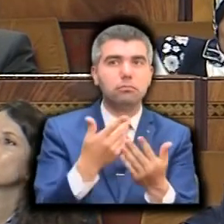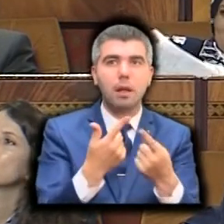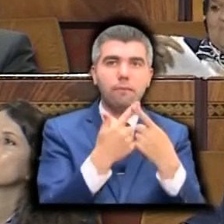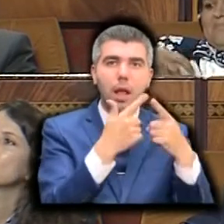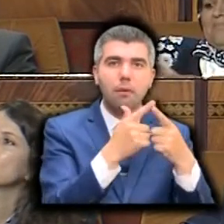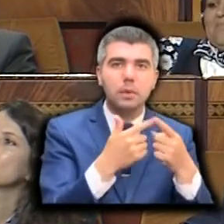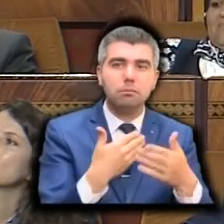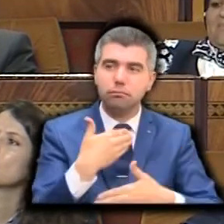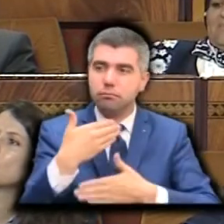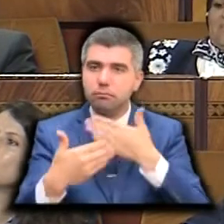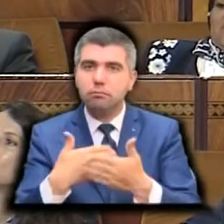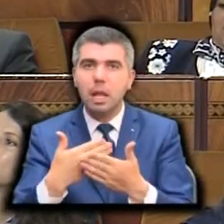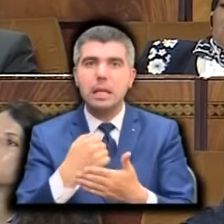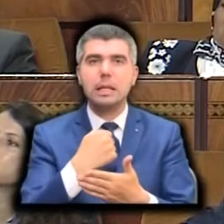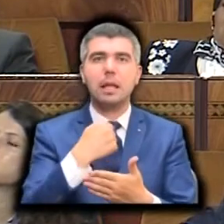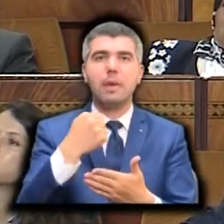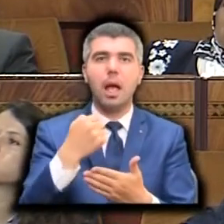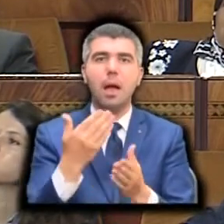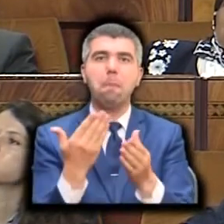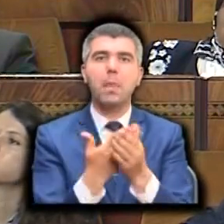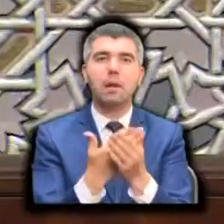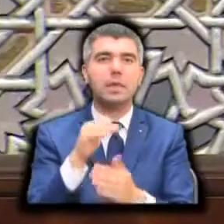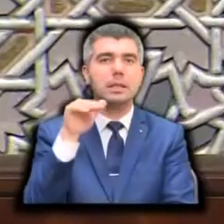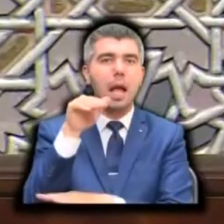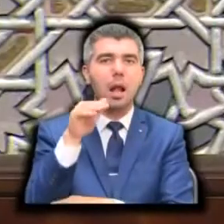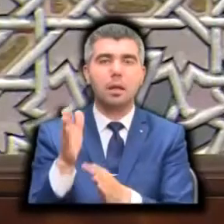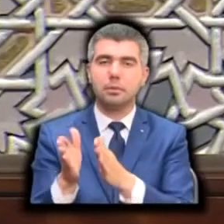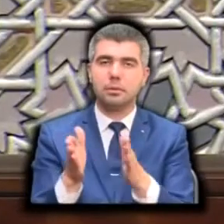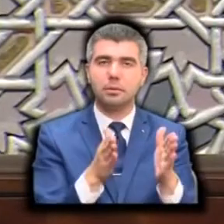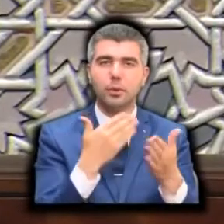الترافع عن وحدتنا الترابية. شكرا سيدي. كما نلتمس منكم. شكرا.